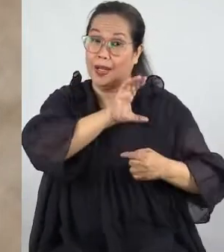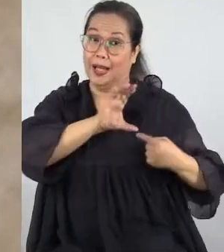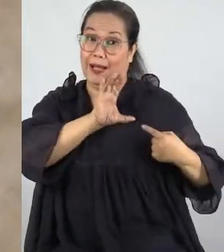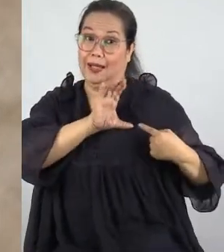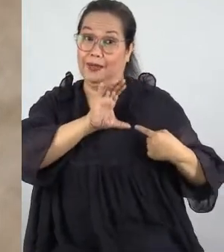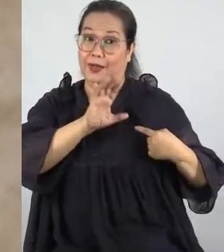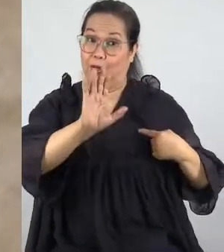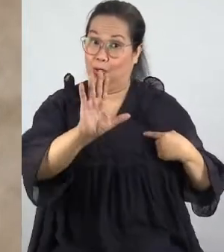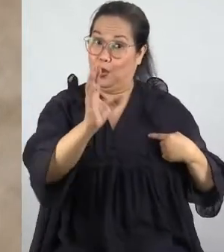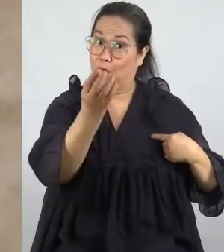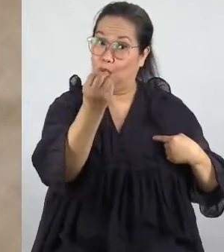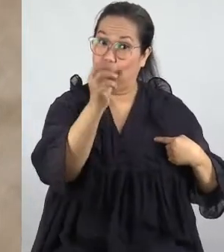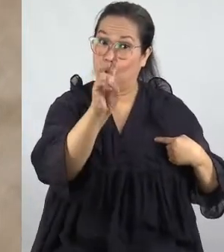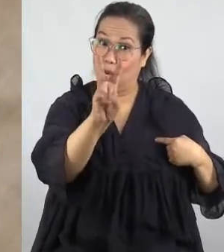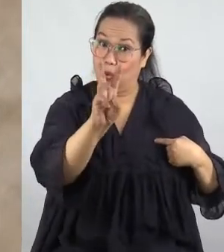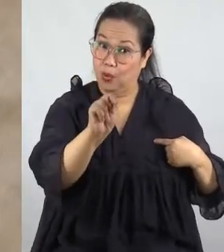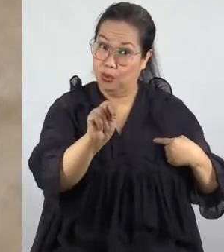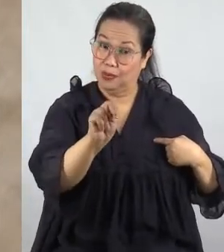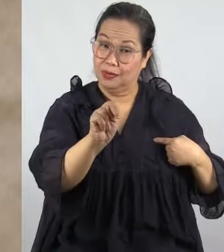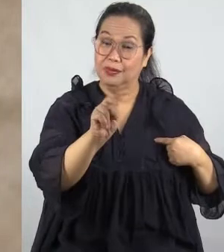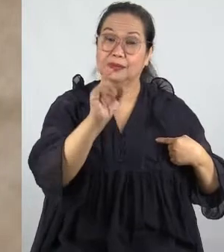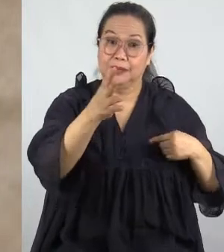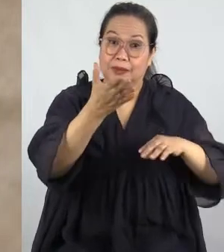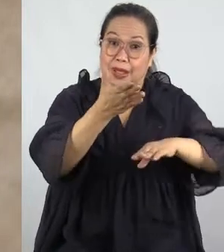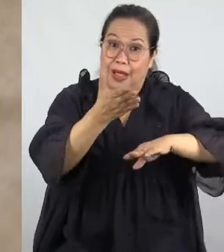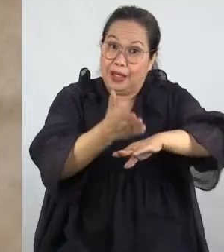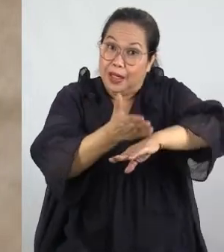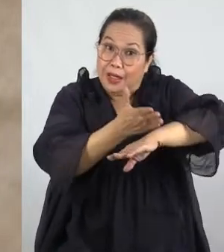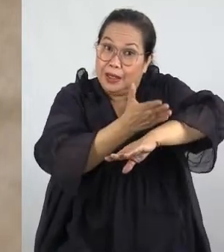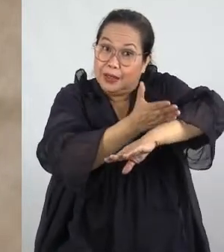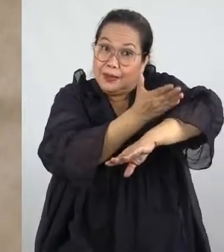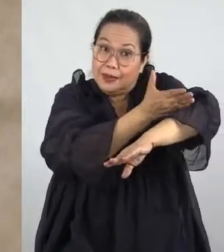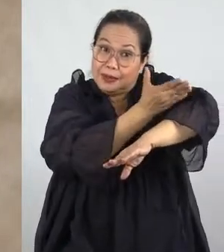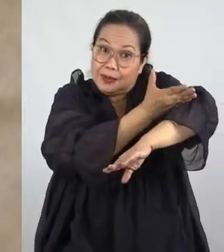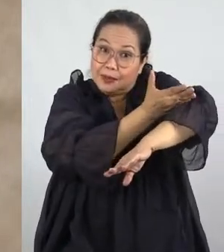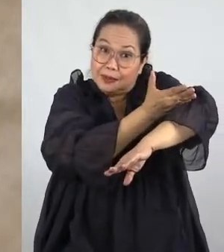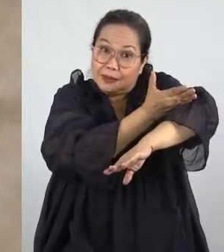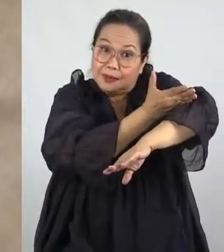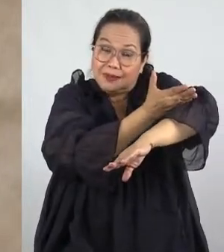are yours and are increasing,